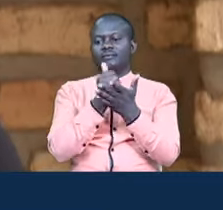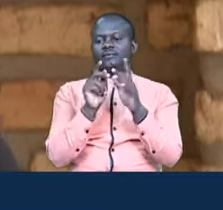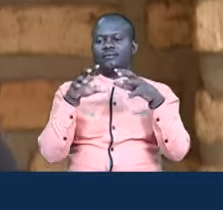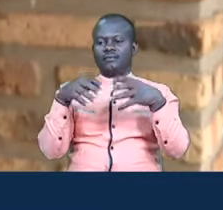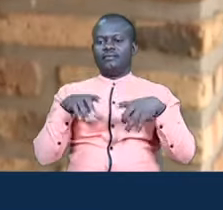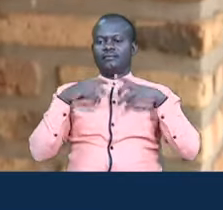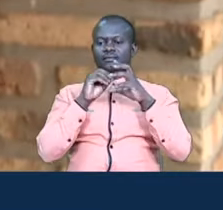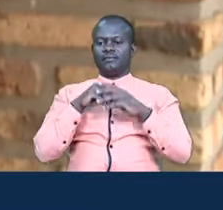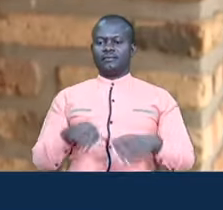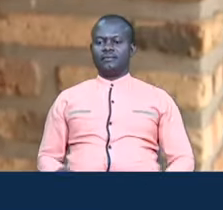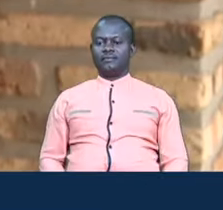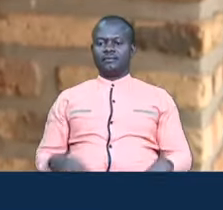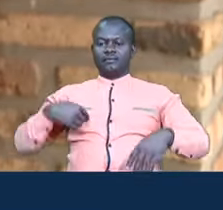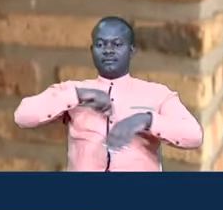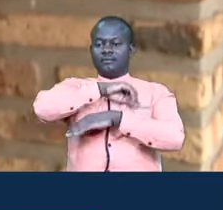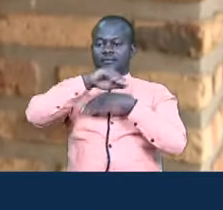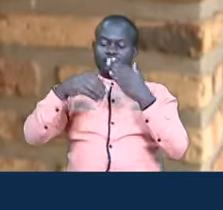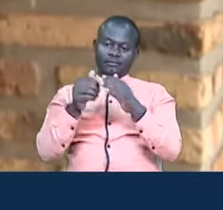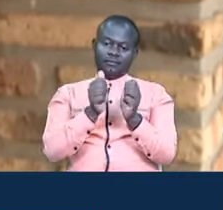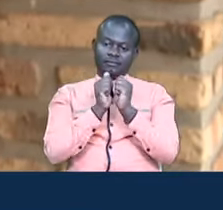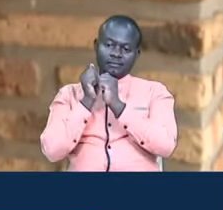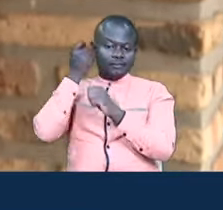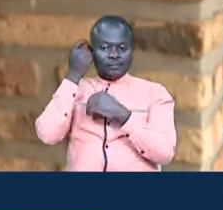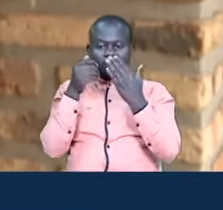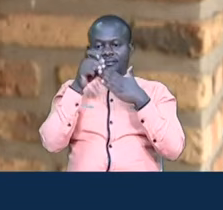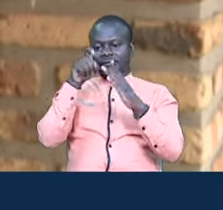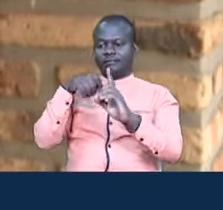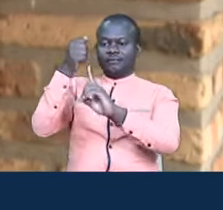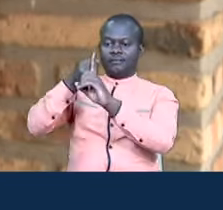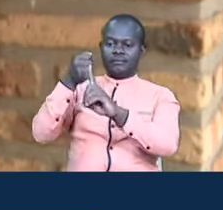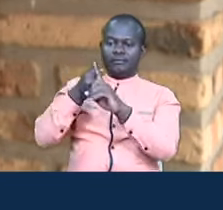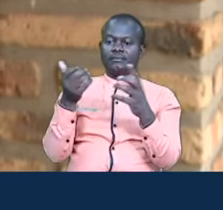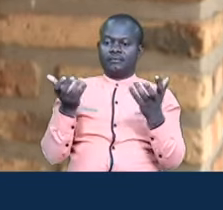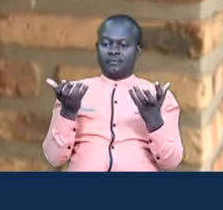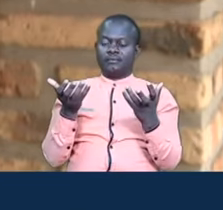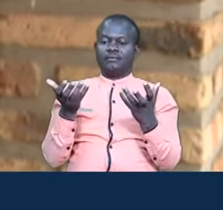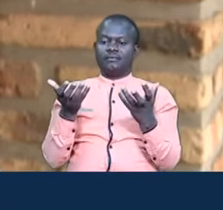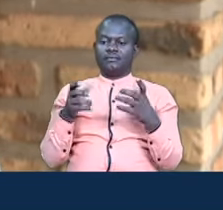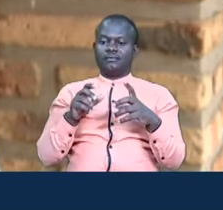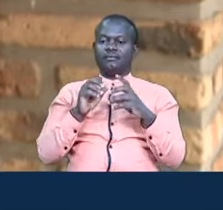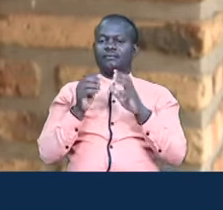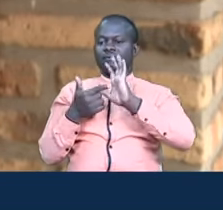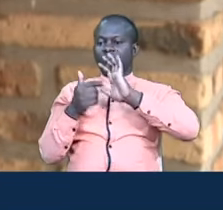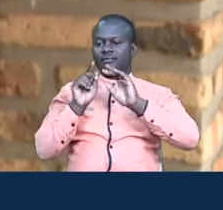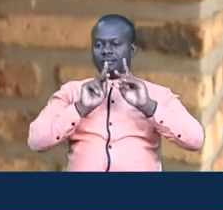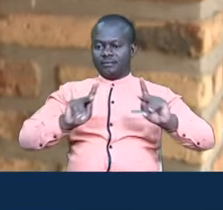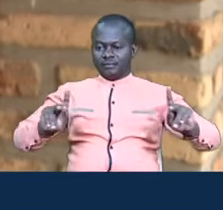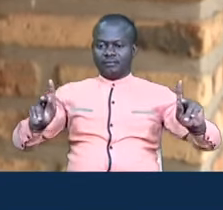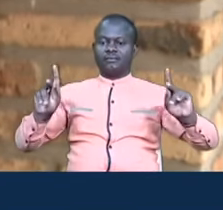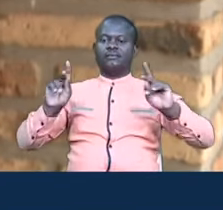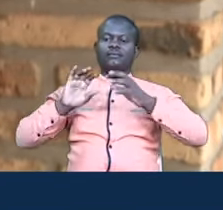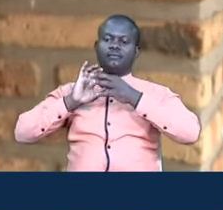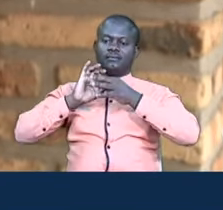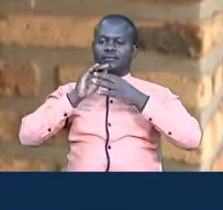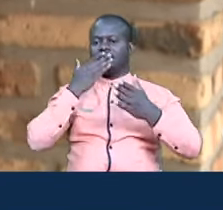uri kubamo. Nuko twese twashyira hamwe tukumva ko dukwiye guharanira ko twabiba amahoro tukabanirana